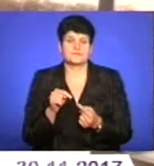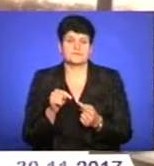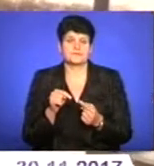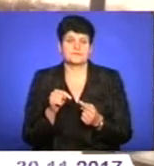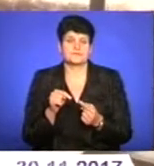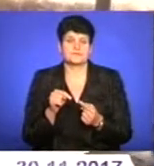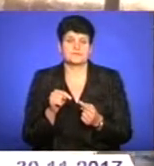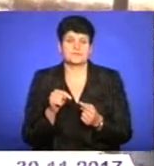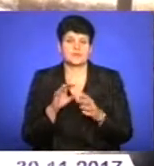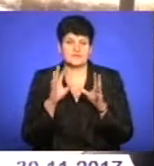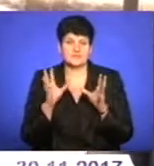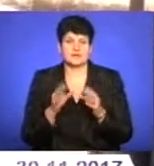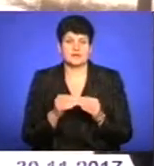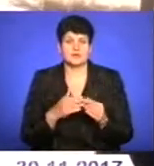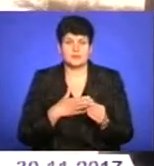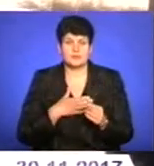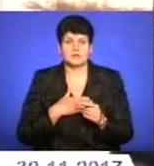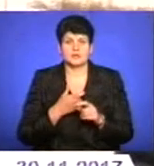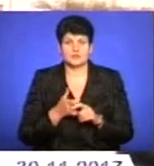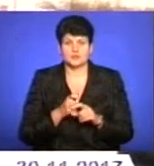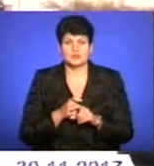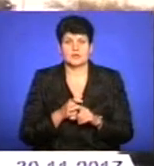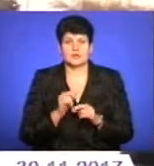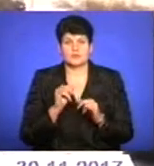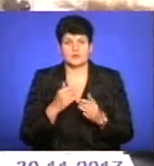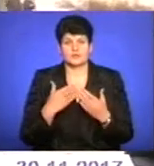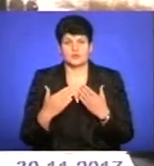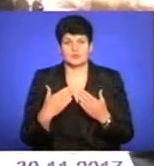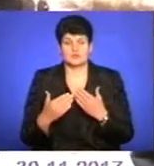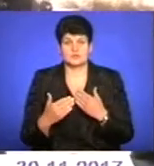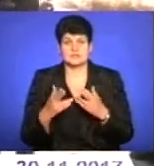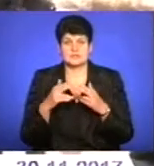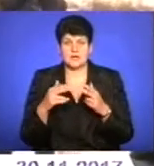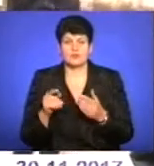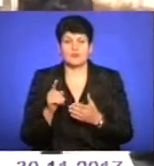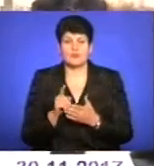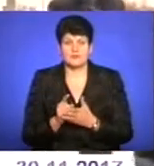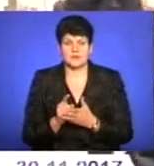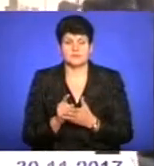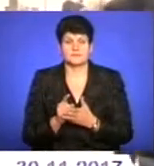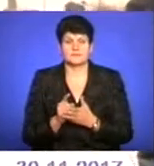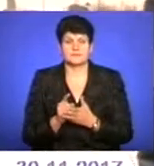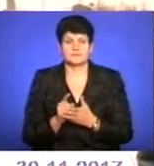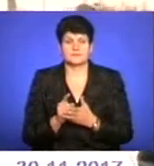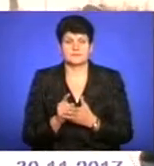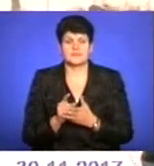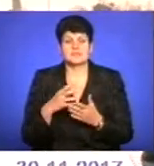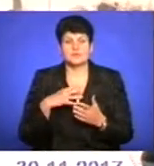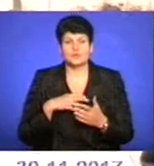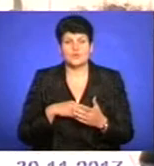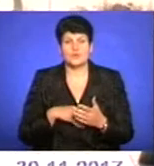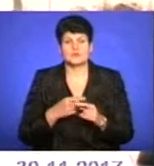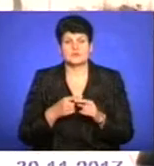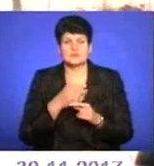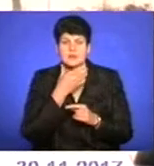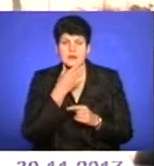замку. Взагалі, до мене дуже я ставлюсь негативно до цього. Замок повинен, ну це духовність, це